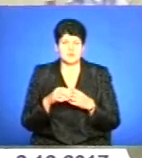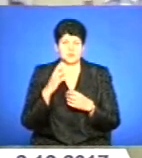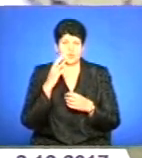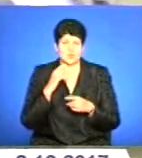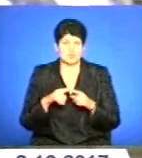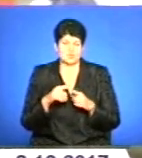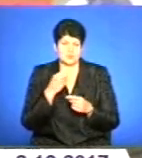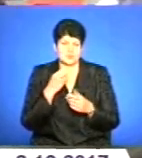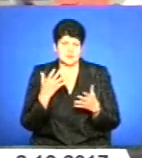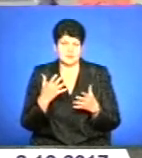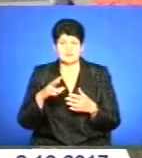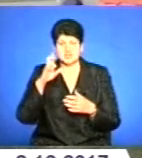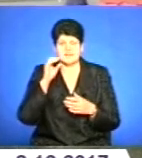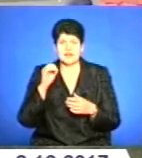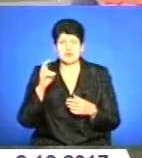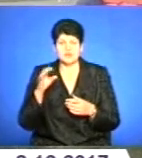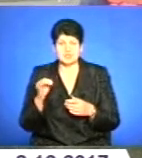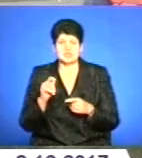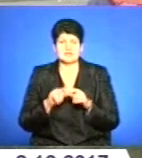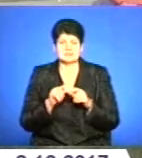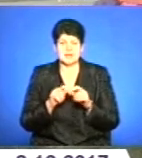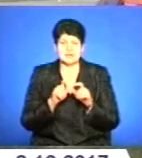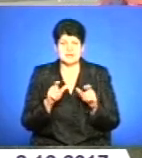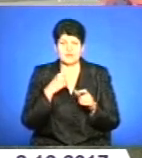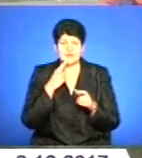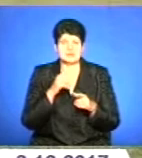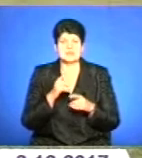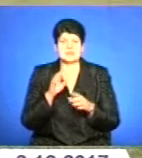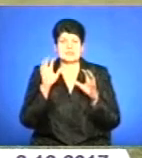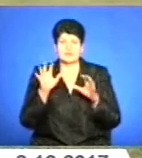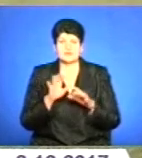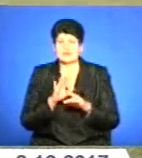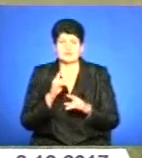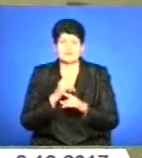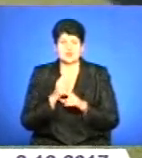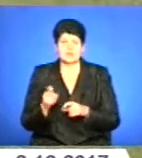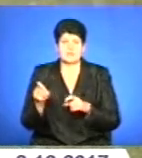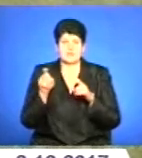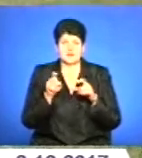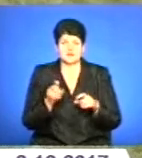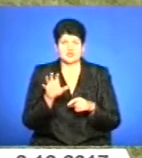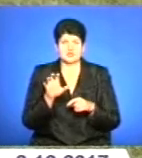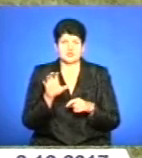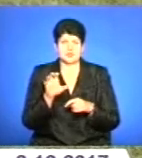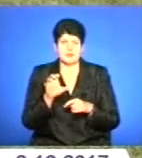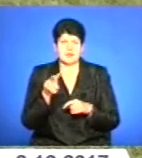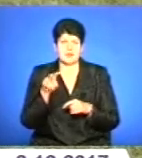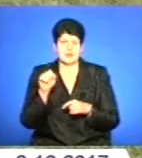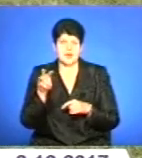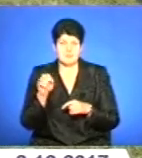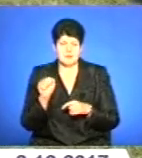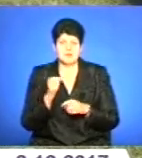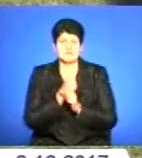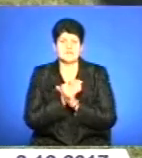екологічній інспекції області кажуть, законом не заборонено перевезення у цирках таких тварин, як собака, лама і верблюд, адже